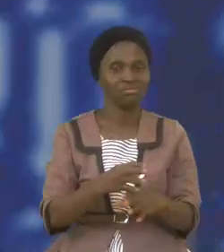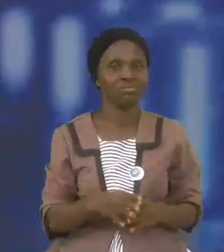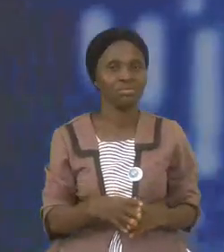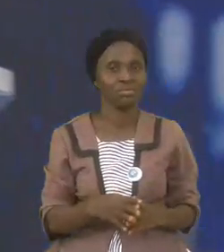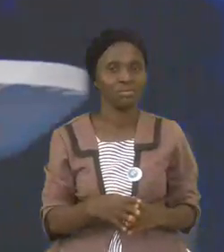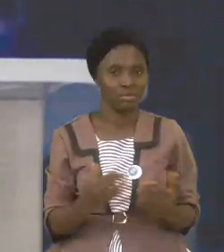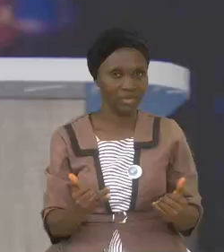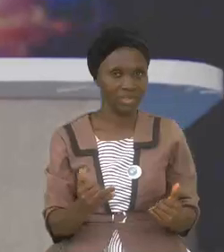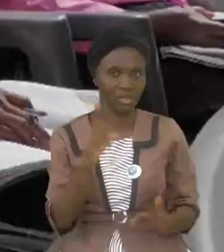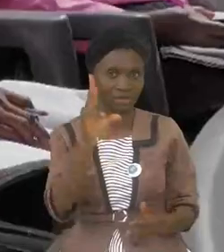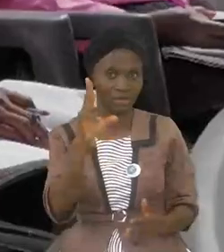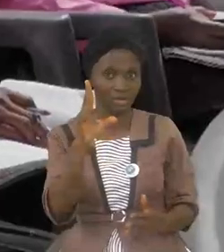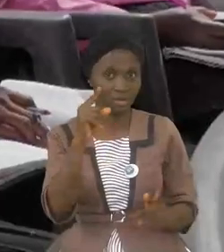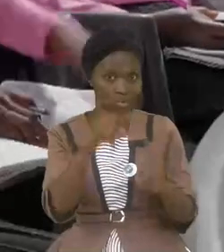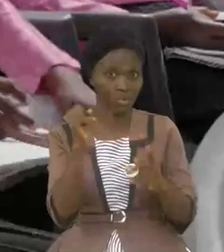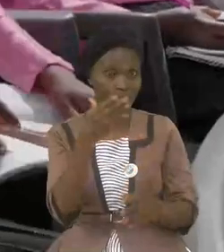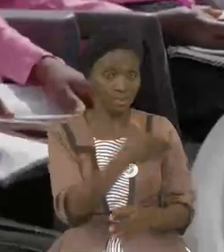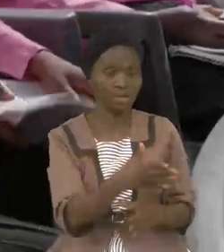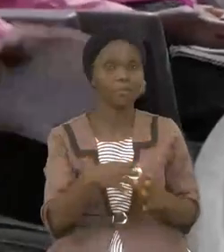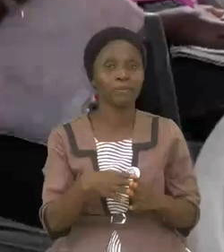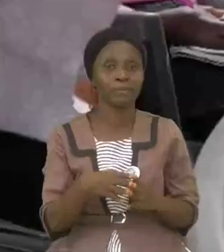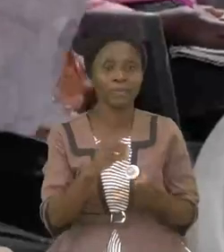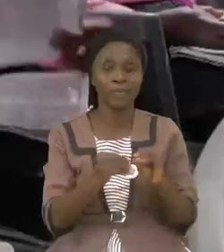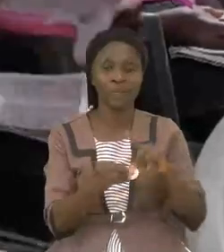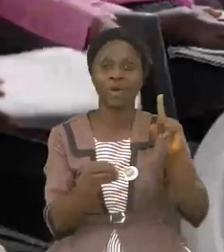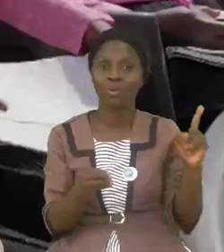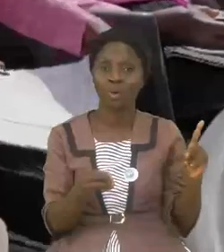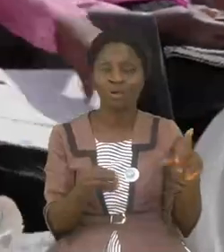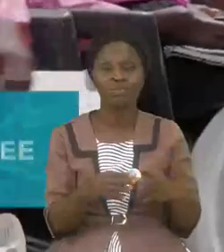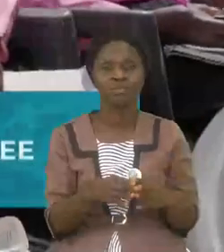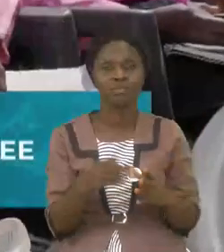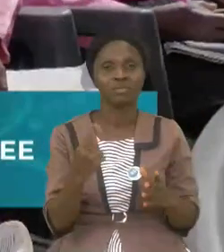Nous avons cet homme-là d'une rigueur particulière. Nous allons voir